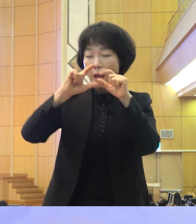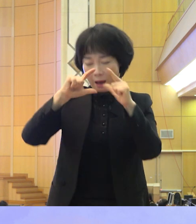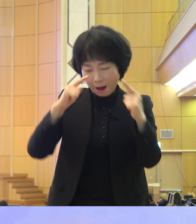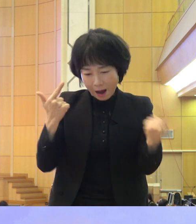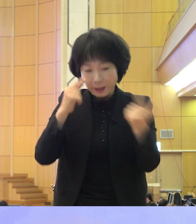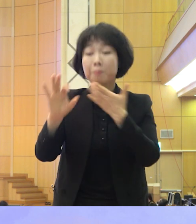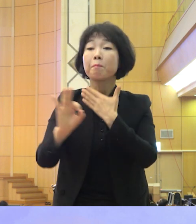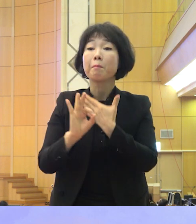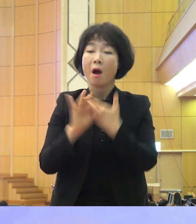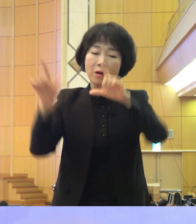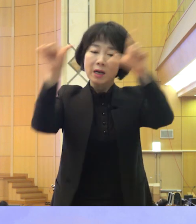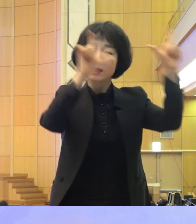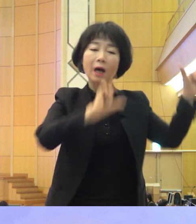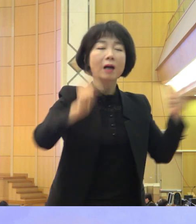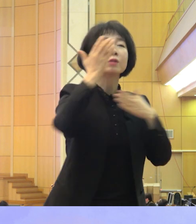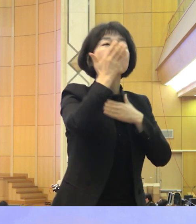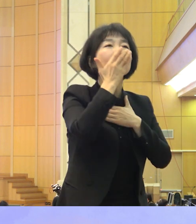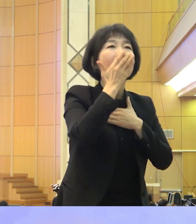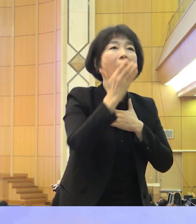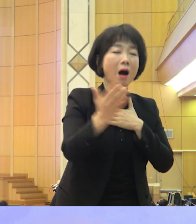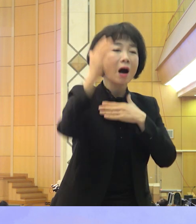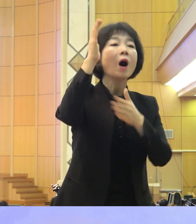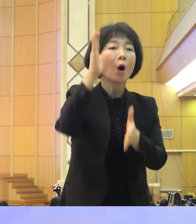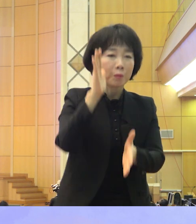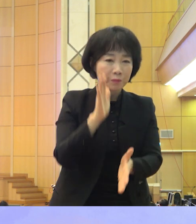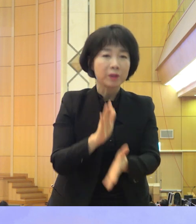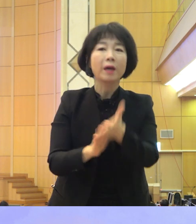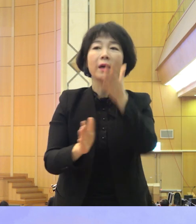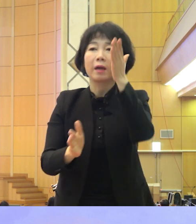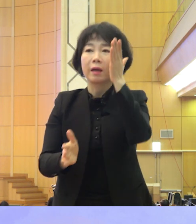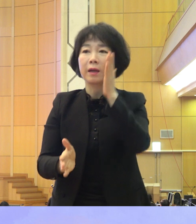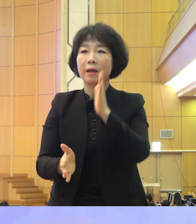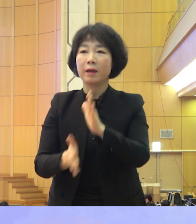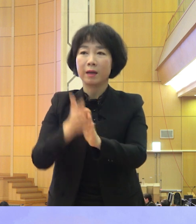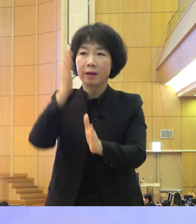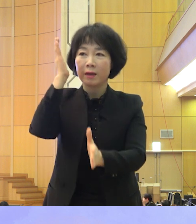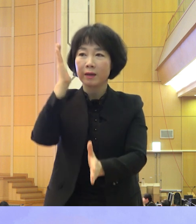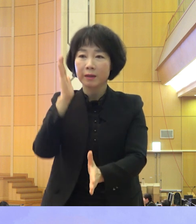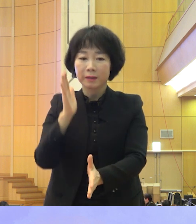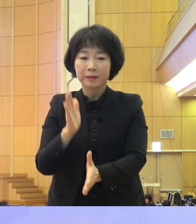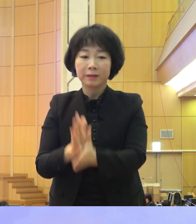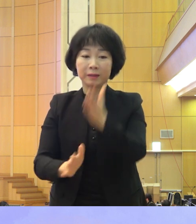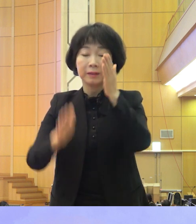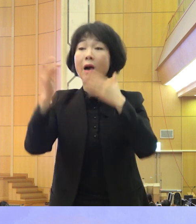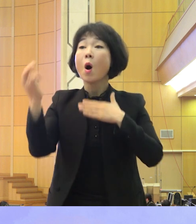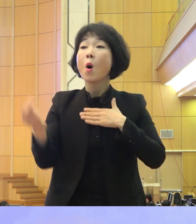은혜 아니면 살아갈 수가 없네.